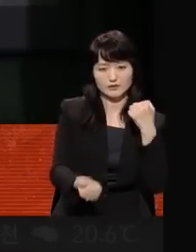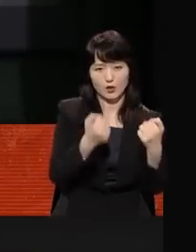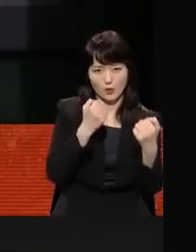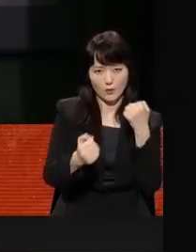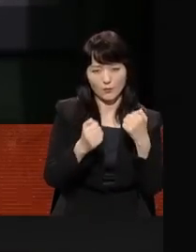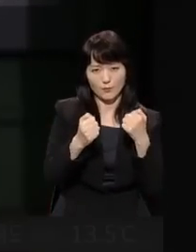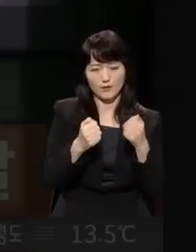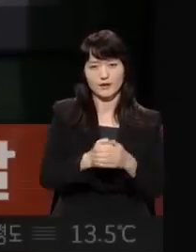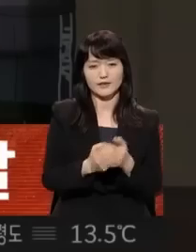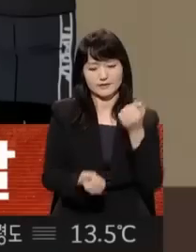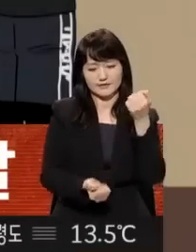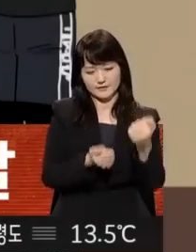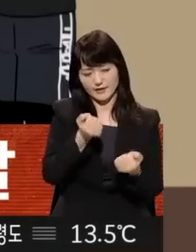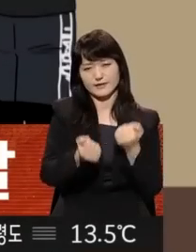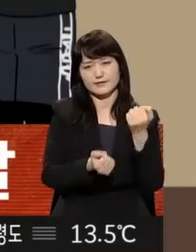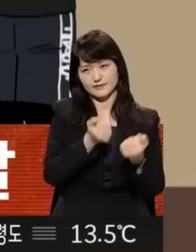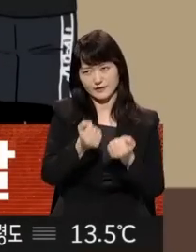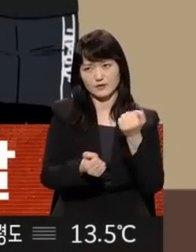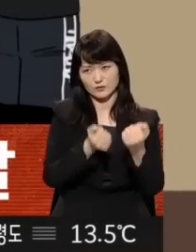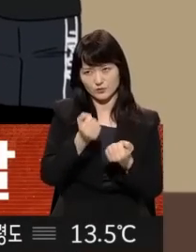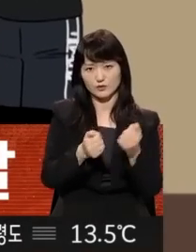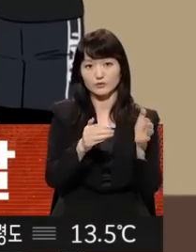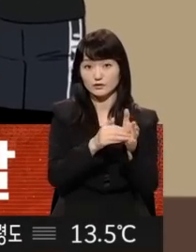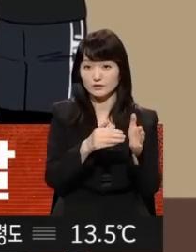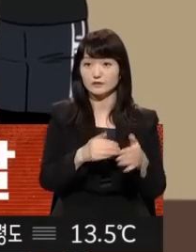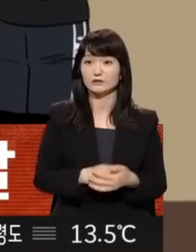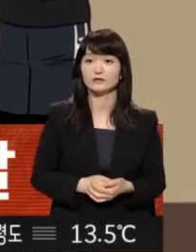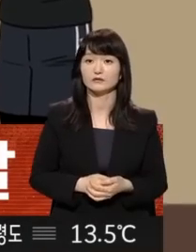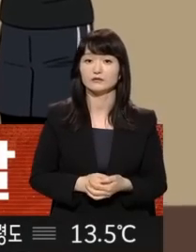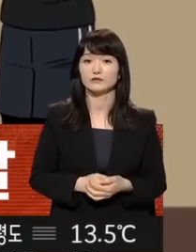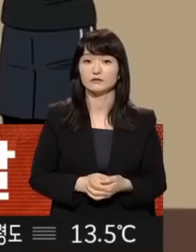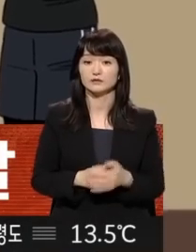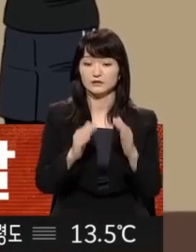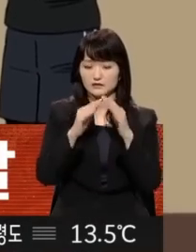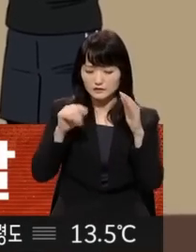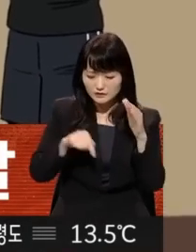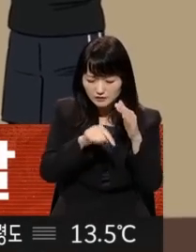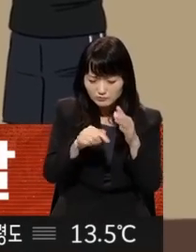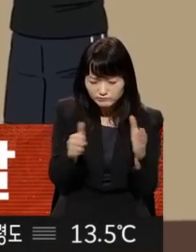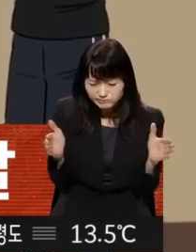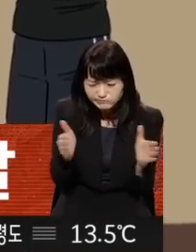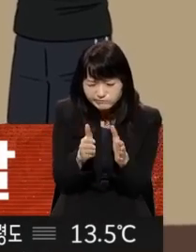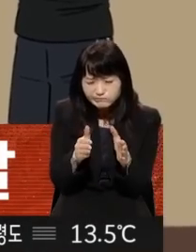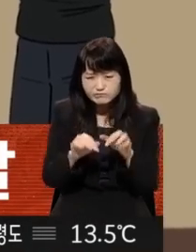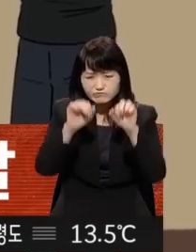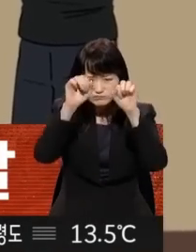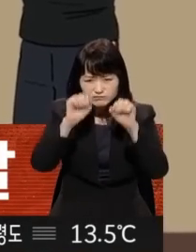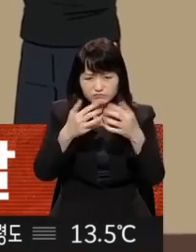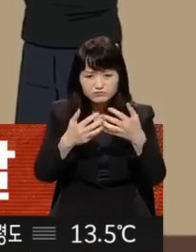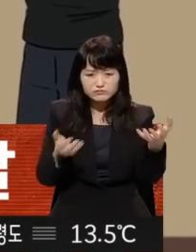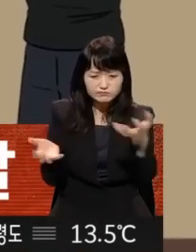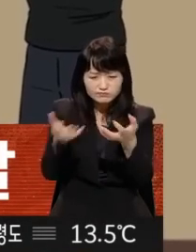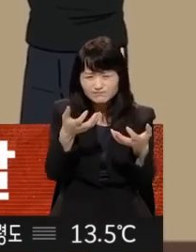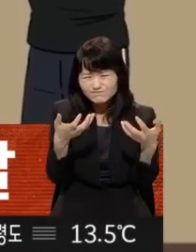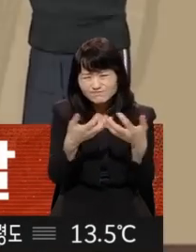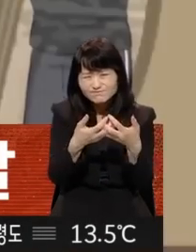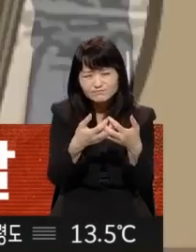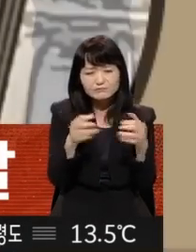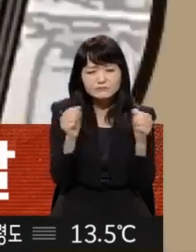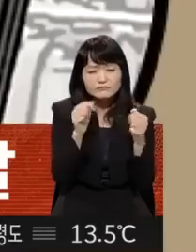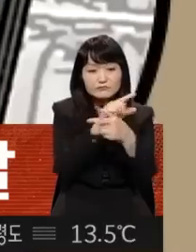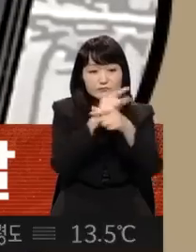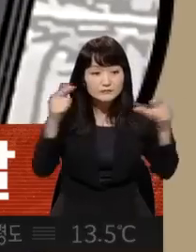이렇게 운동을 하면서 하루를 마무리 한다고 하고요이 때문에 가뜩이나 집도 좁은데 운동기구로 꽉 차 있고 냉장고에는